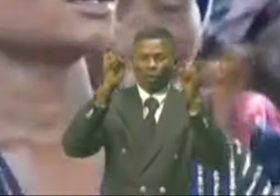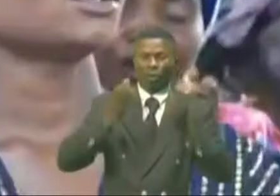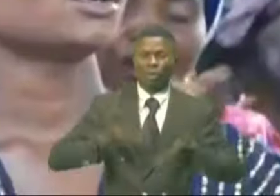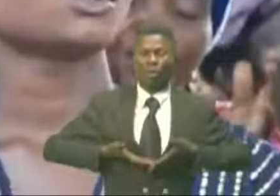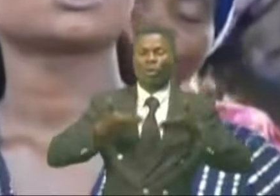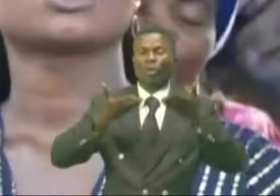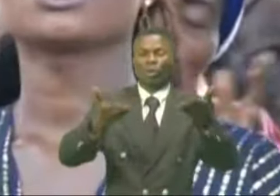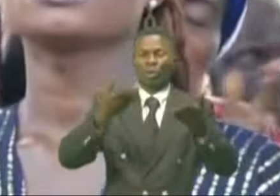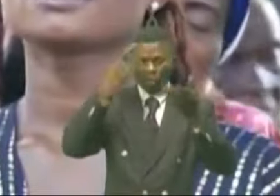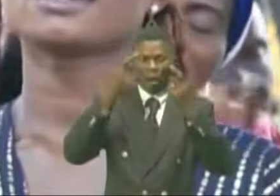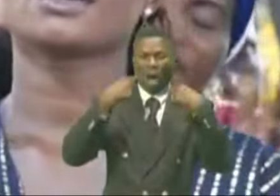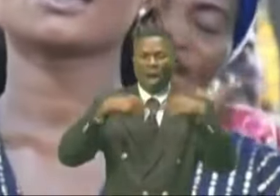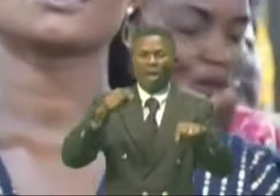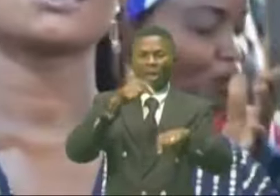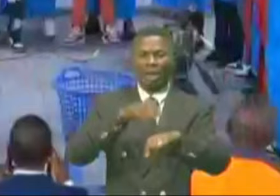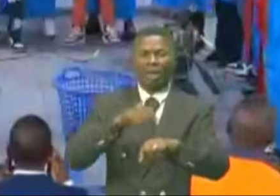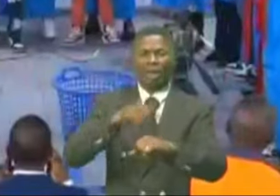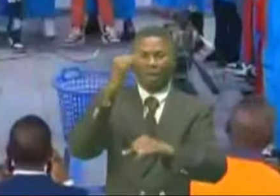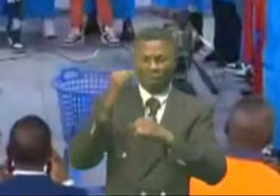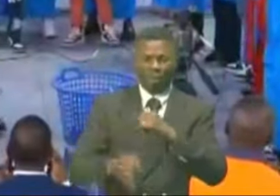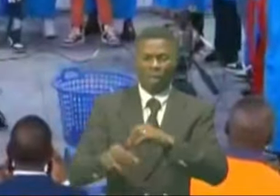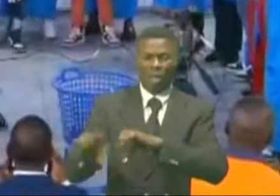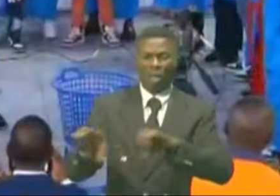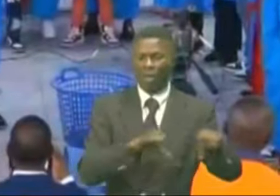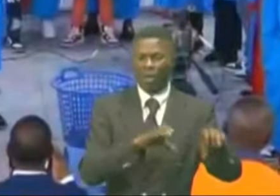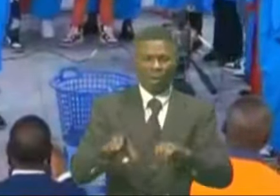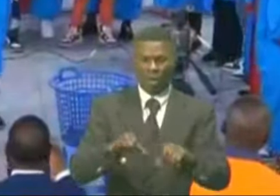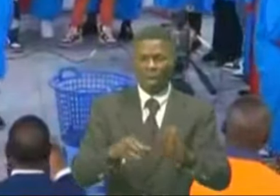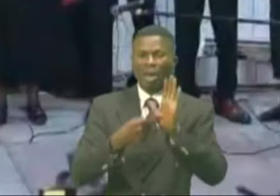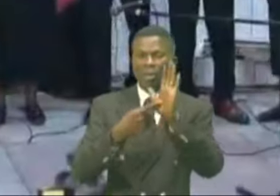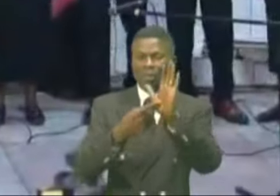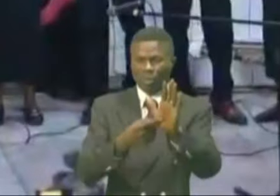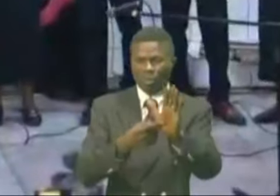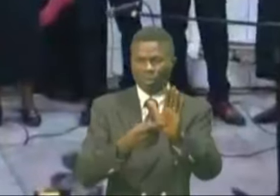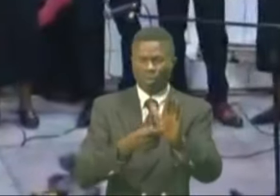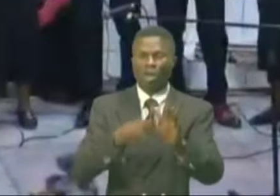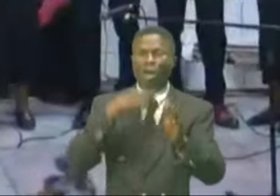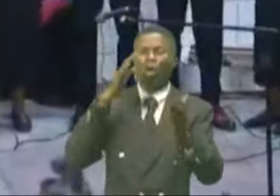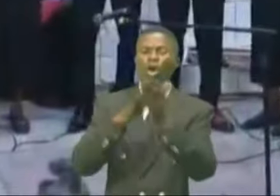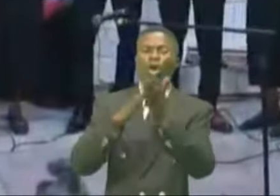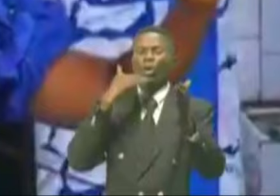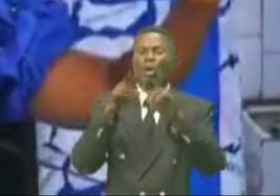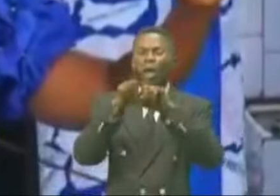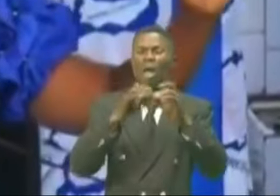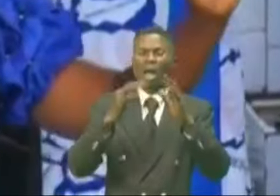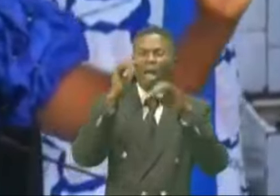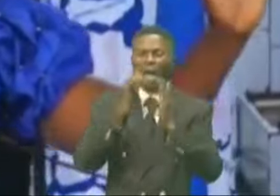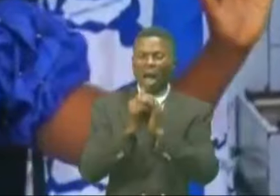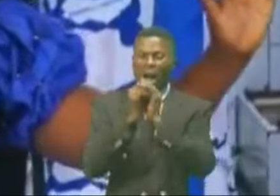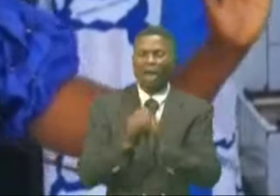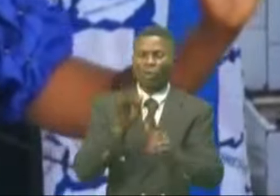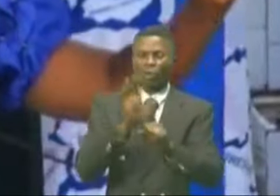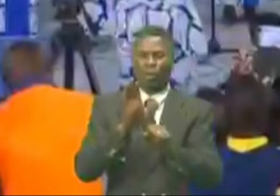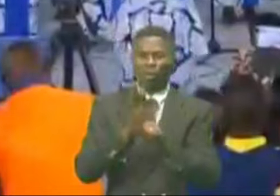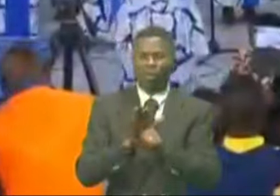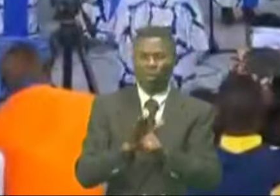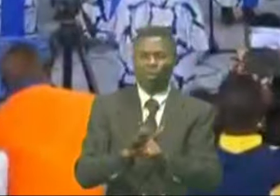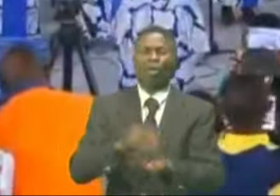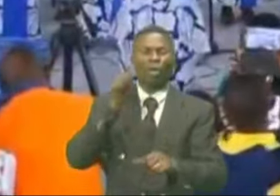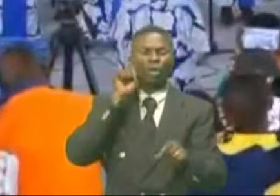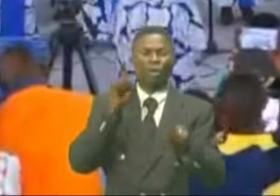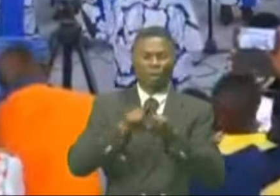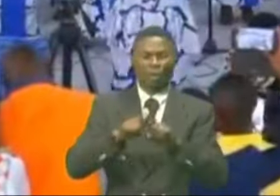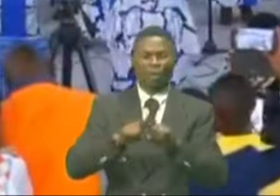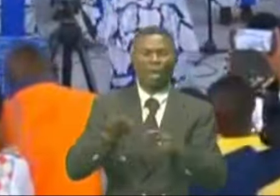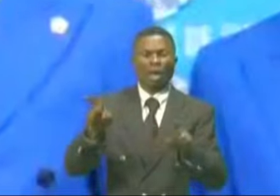consacrés pour annoncer les temps de la fin. Une cérémonie qui a été marquée par des louanges et d'adorations intenses avec des chorales sœurs invitées